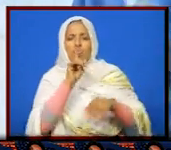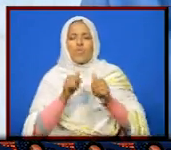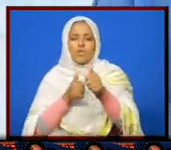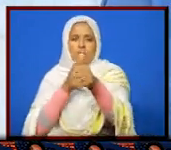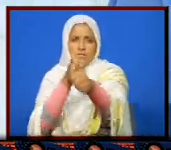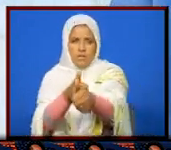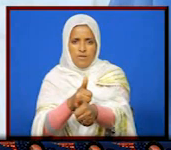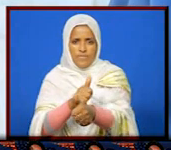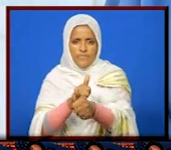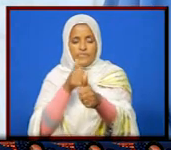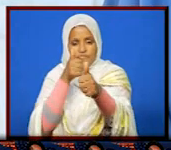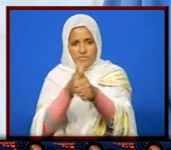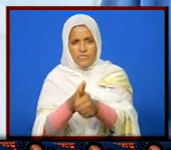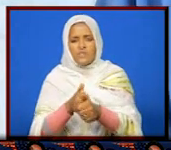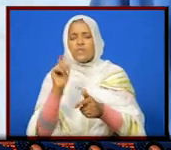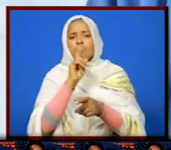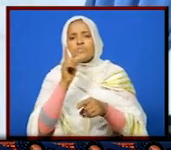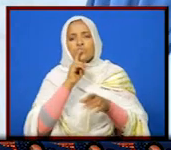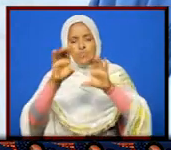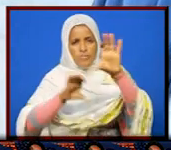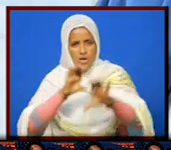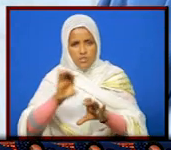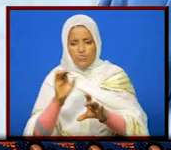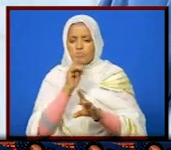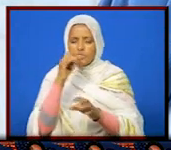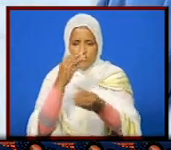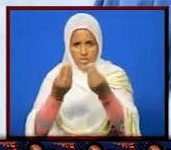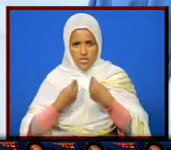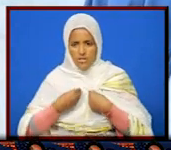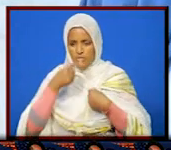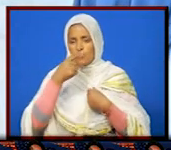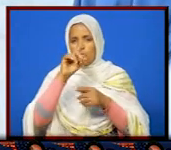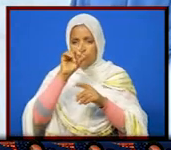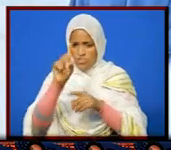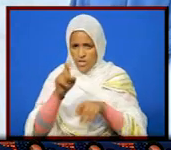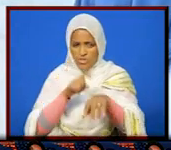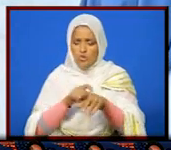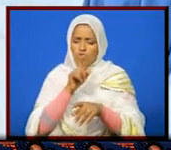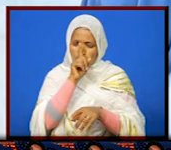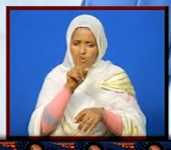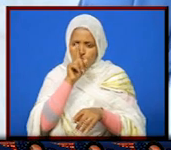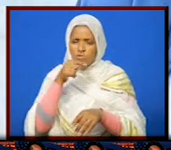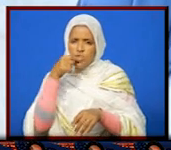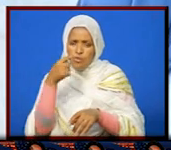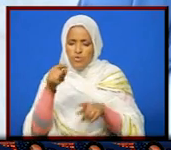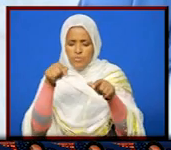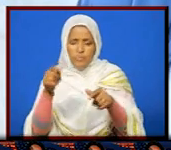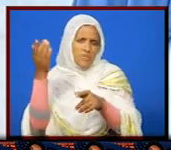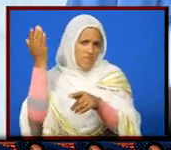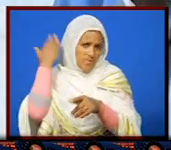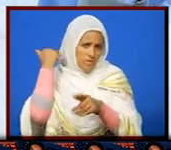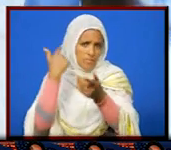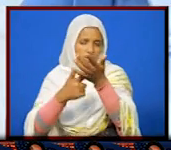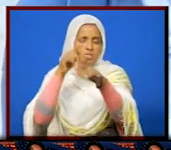የተከተልንህ፣ ሁሉንም እንትን ብለን ተከትለንሃል። ምንድን ነው የምናደርገው? ምንድን ነው የምትሰጠን? ሲሉት ምንድን ነው ያላቸው? እውነት እውነት እላችኋለሁኝ